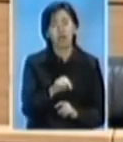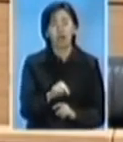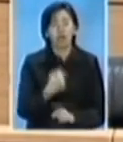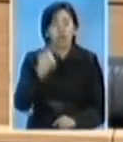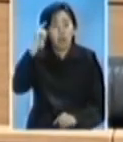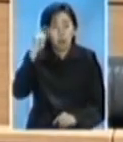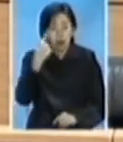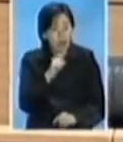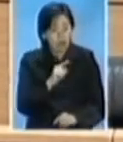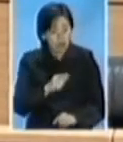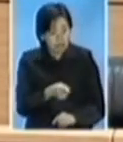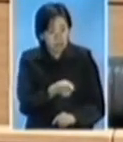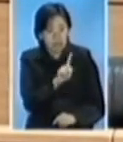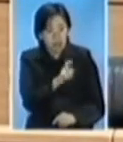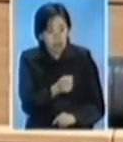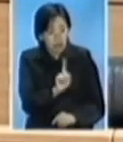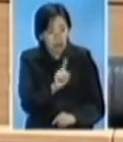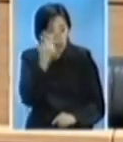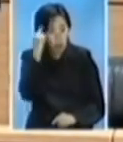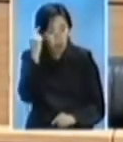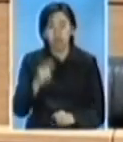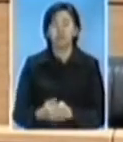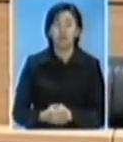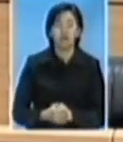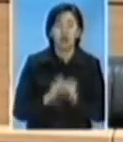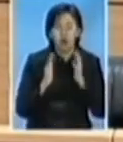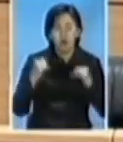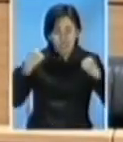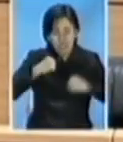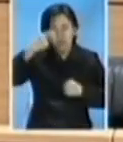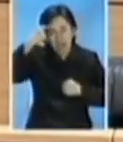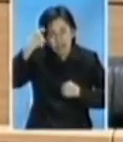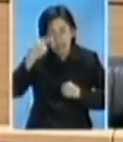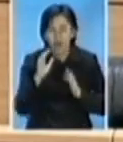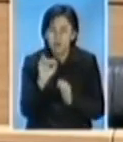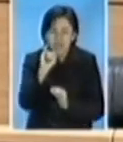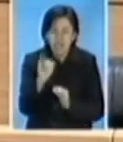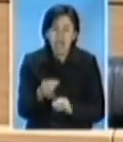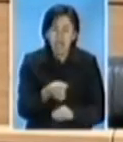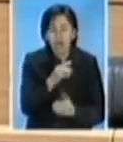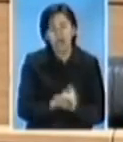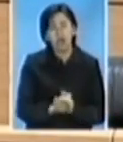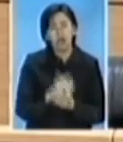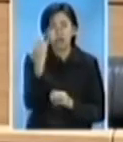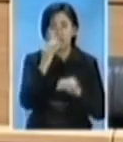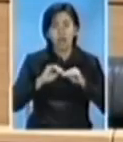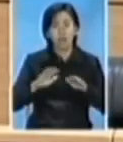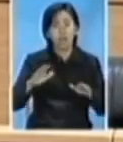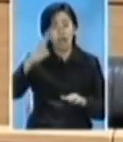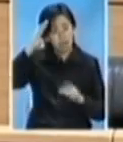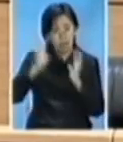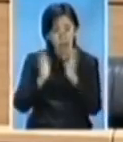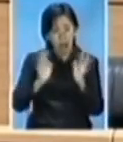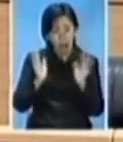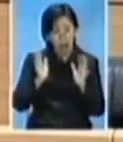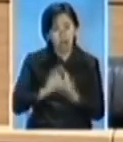อกไม่รู้ใครฆ่าครับแล้วก็บอกว่าคนชุดดำฆ่าผู้ก่อการร้ายฆ่าแล้ววันนั้นก็ถ่ายทอดทีวีหมดทหารเต็มบ้านเต็